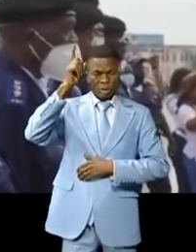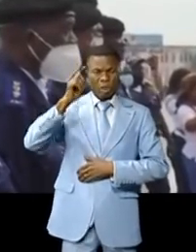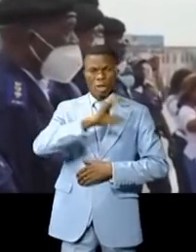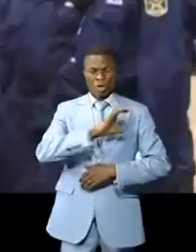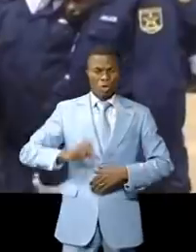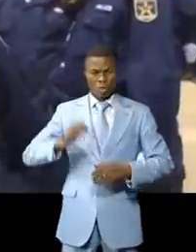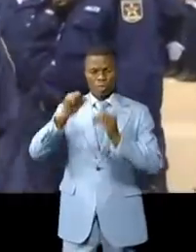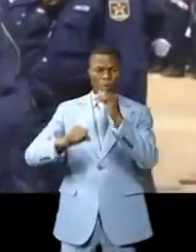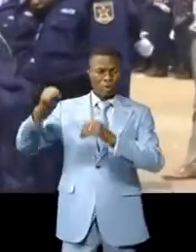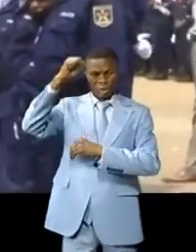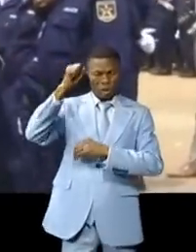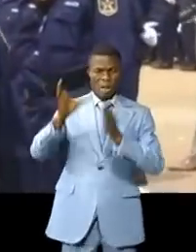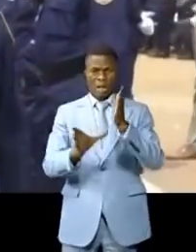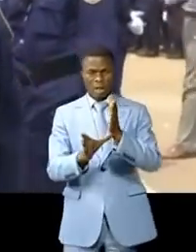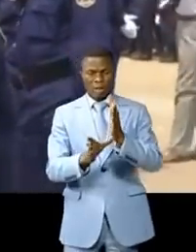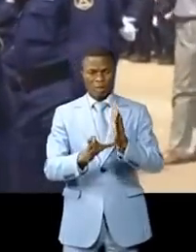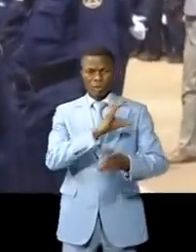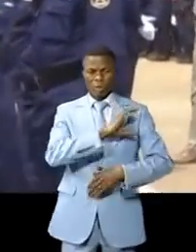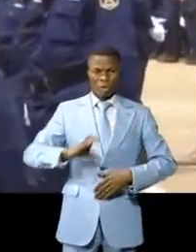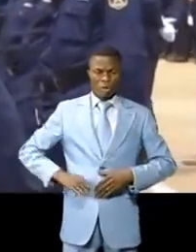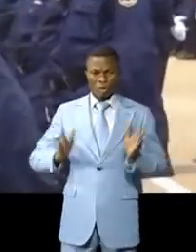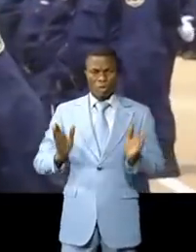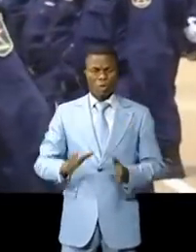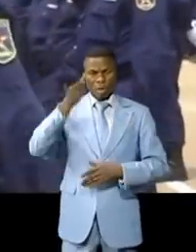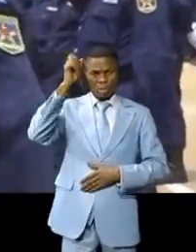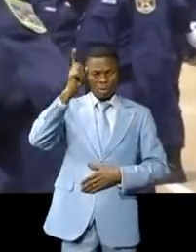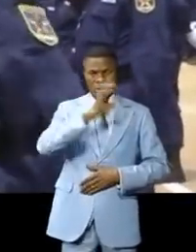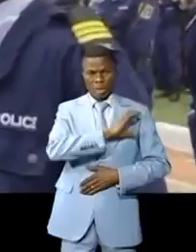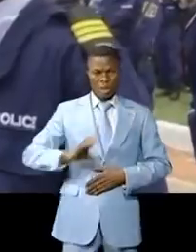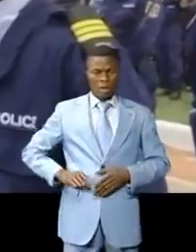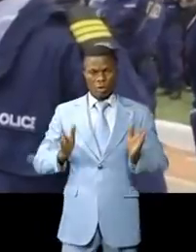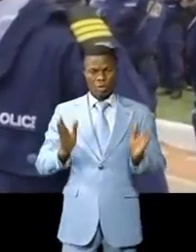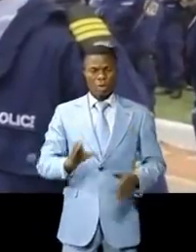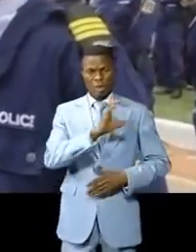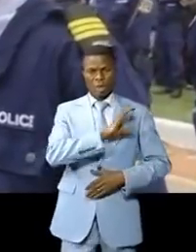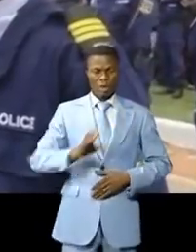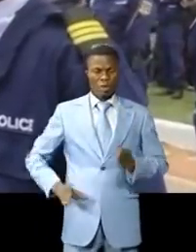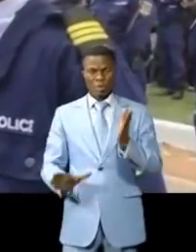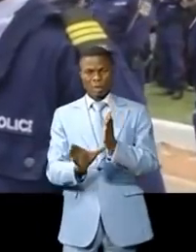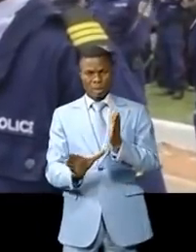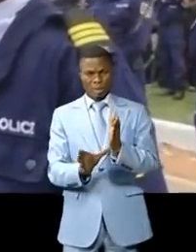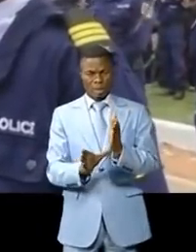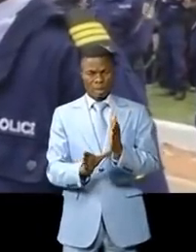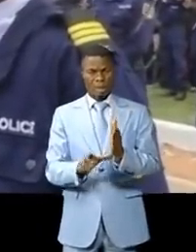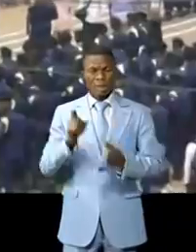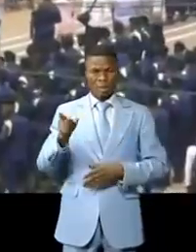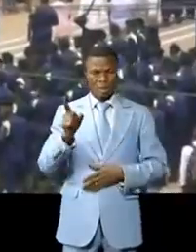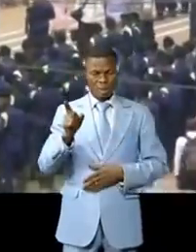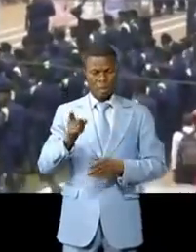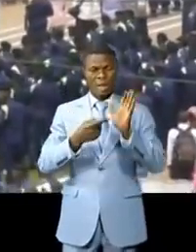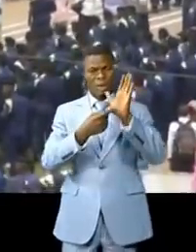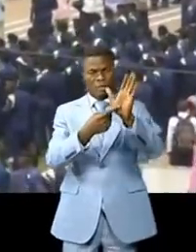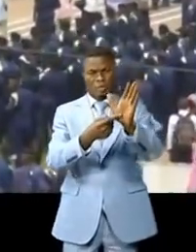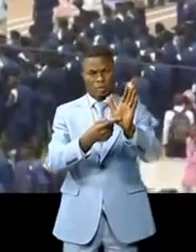supérieurs, commissaires supérieurs adjoints, commissaires principaux, commissaires et commissaires adjoints. Roger Singavola a